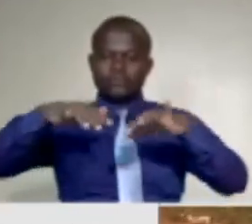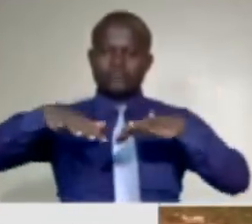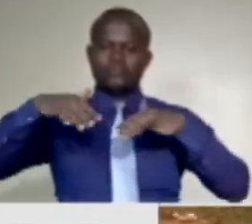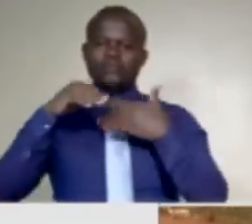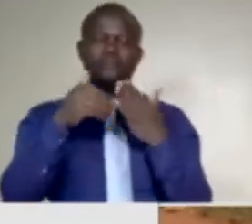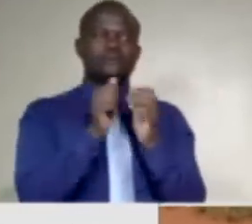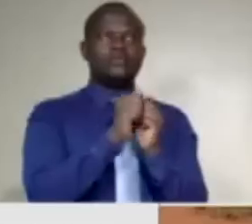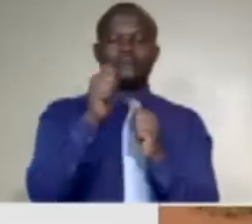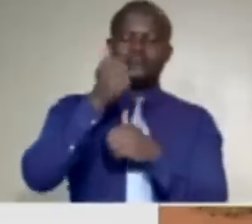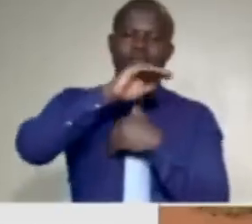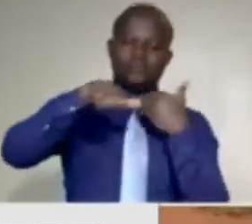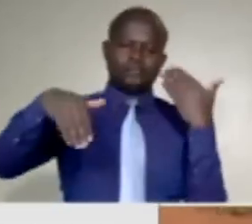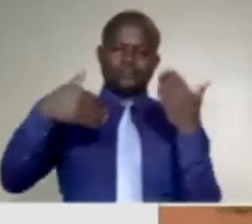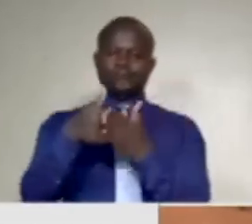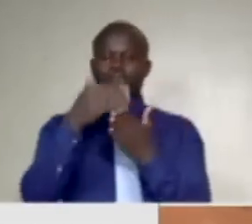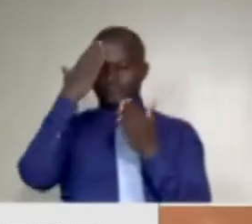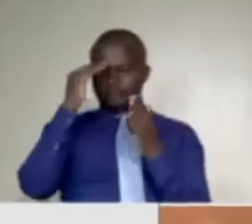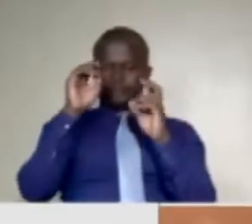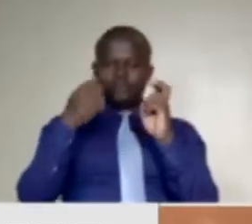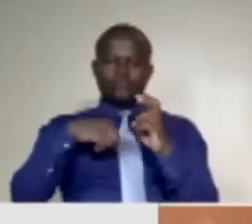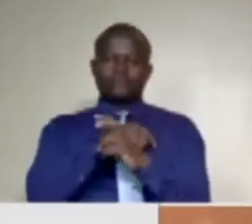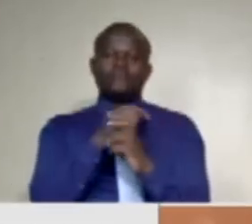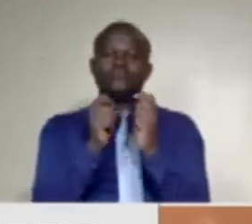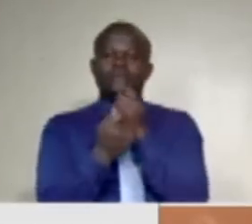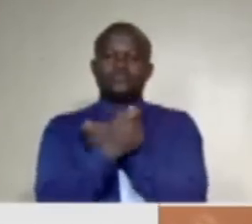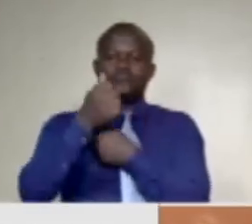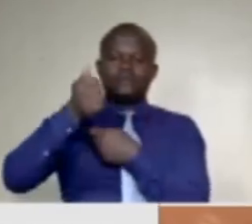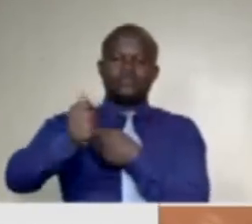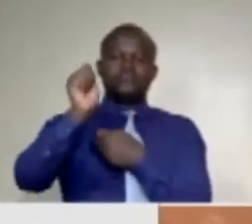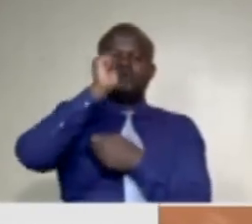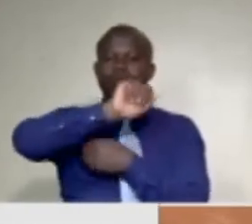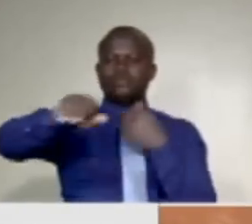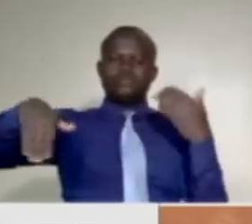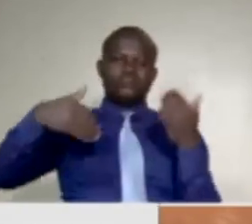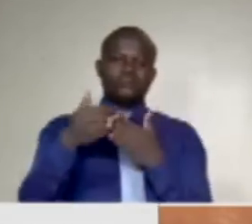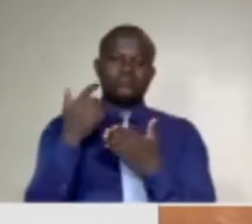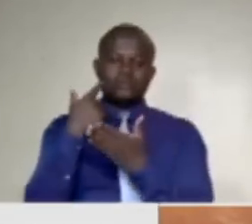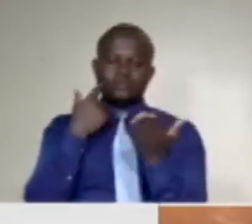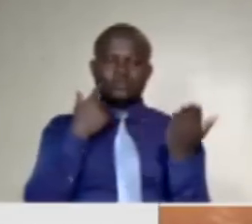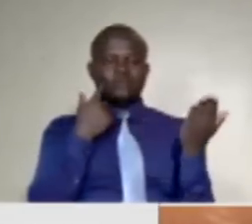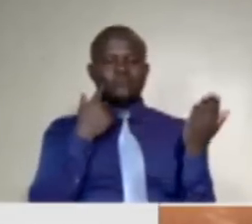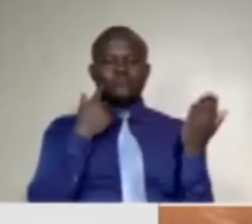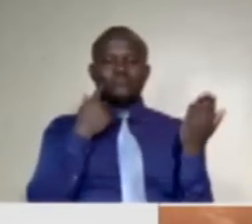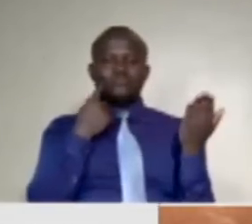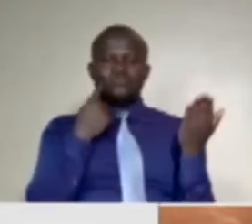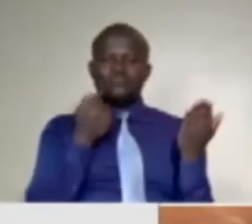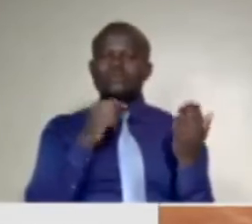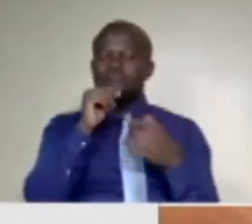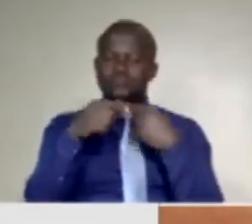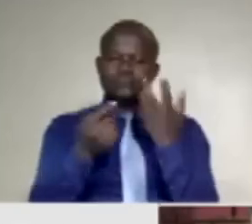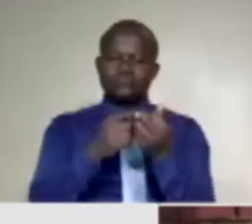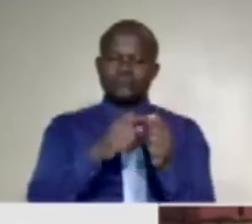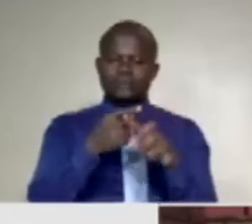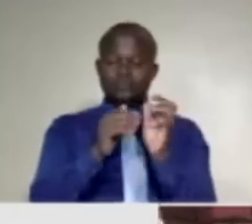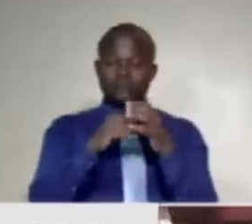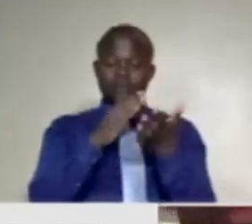ndetse n'ahandi duhurira kugira ngo babigire ibyabo bimuri byiciro badakomeza kubarirwa hano, kandi mu by'ukuri